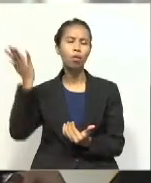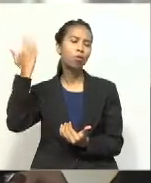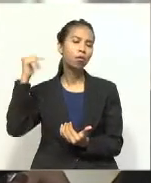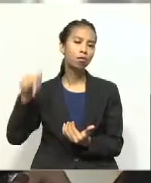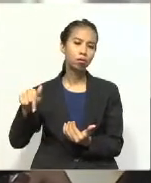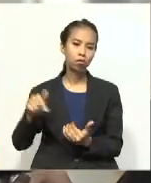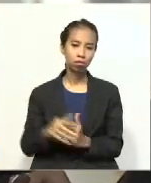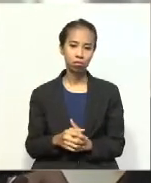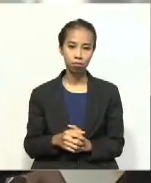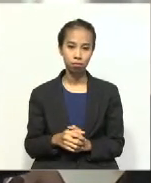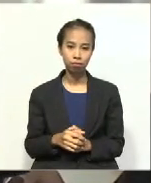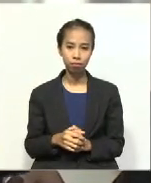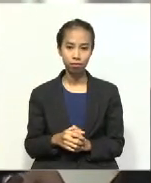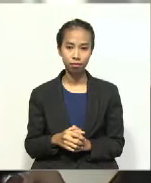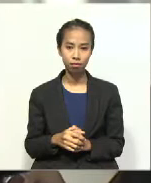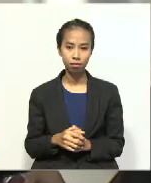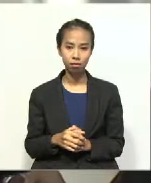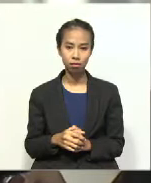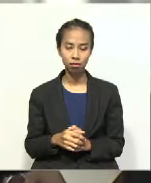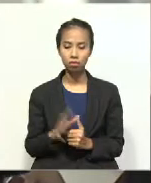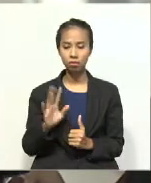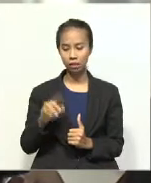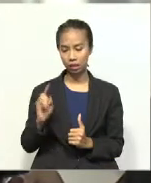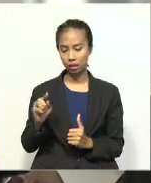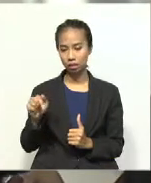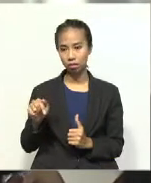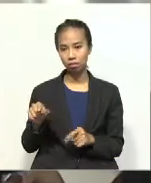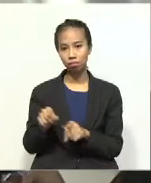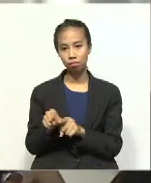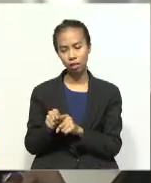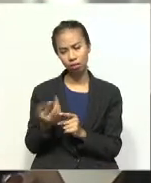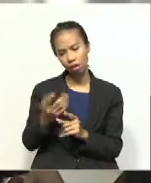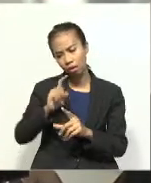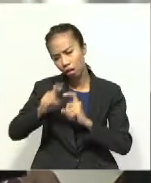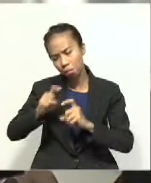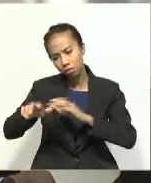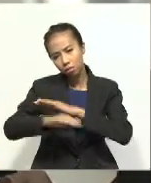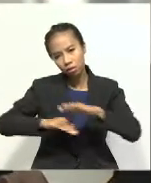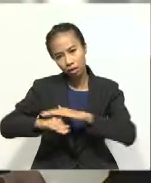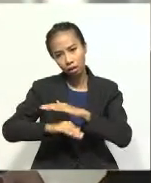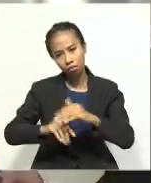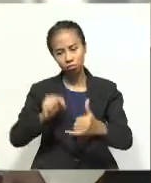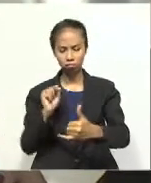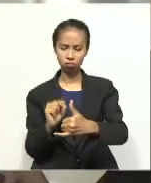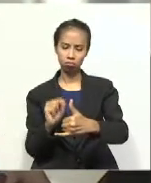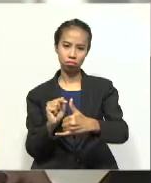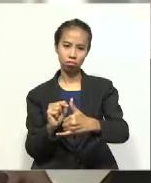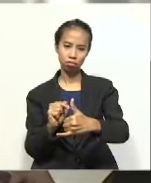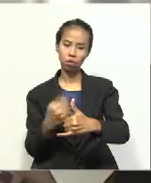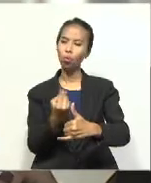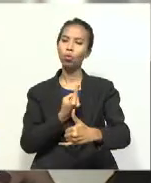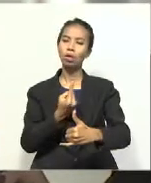แล้วนะครับส่วนเราเข้าจริงๆนะเท่าที่สอบเบื้องต้นก็ตัวในวุ้นเนี่ยตัวคน